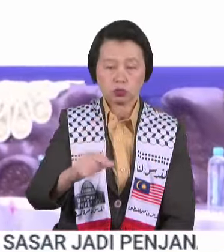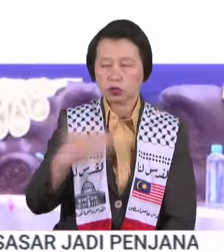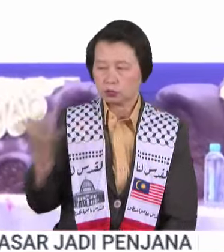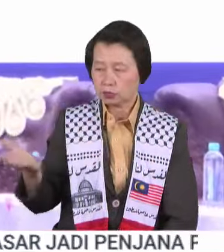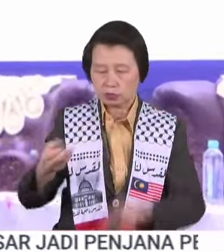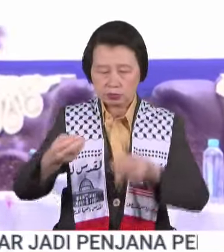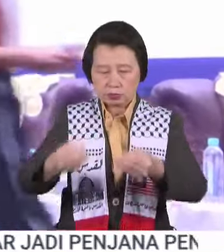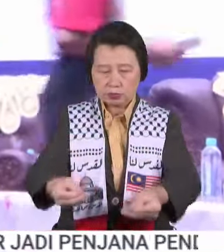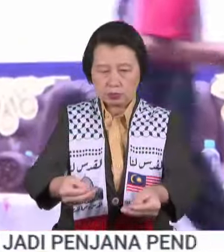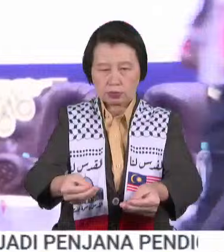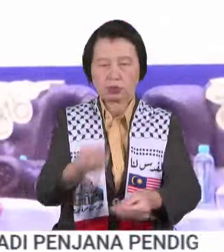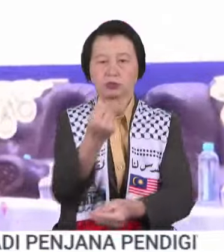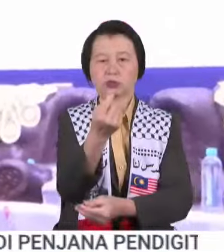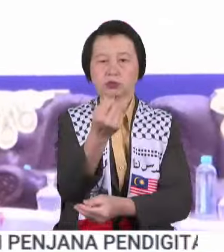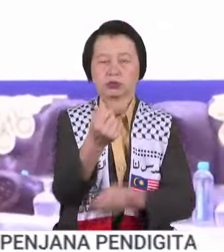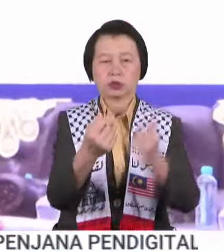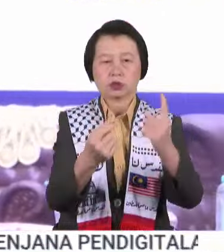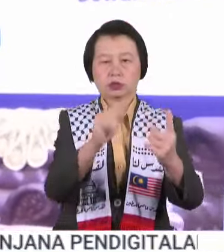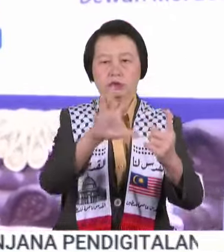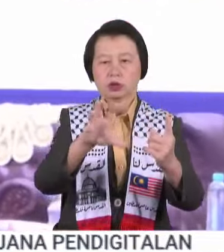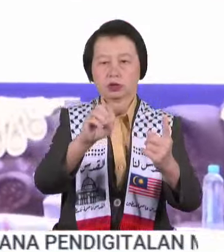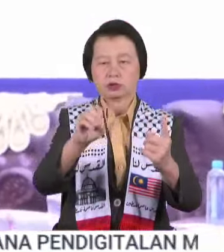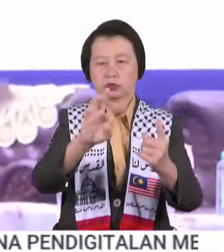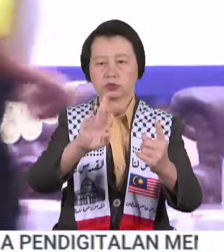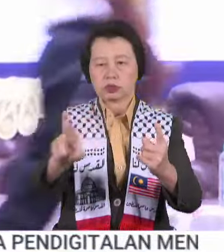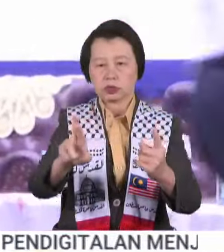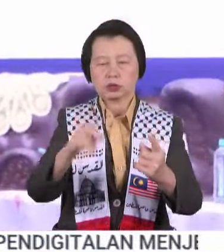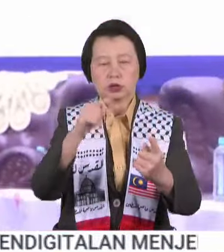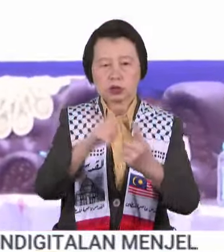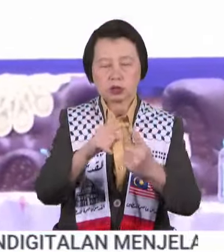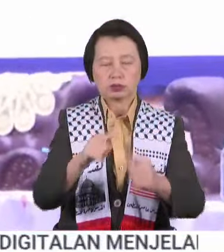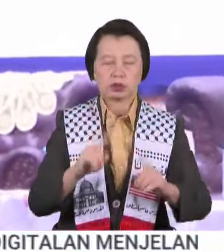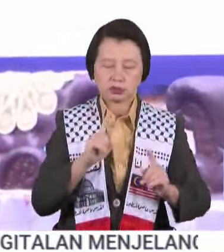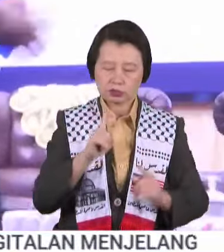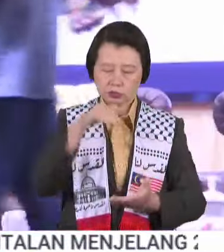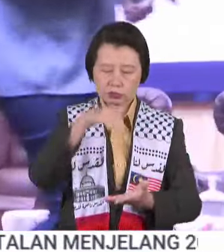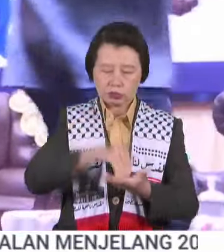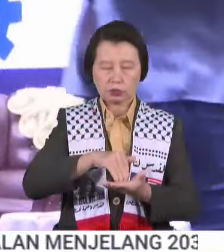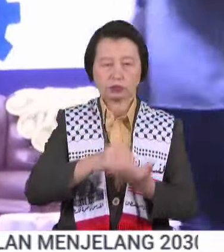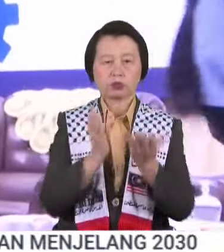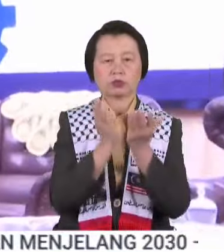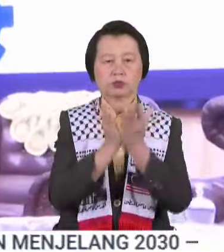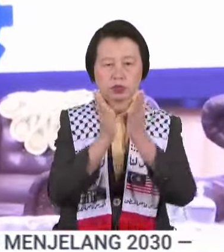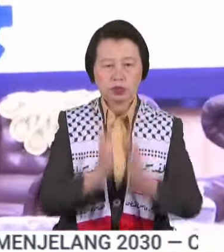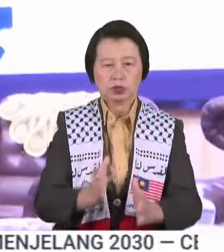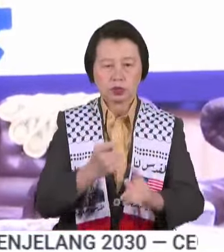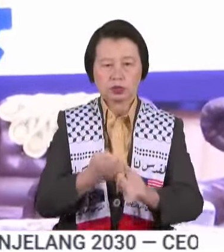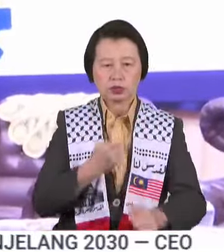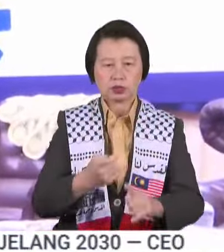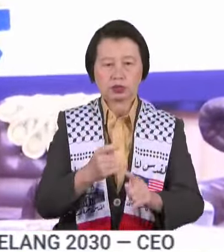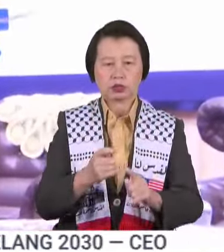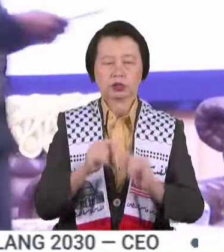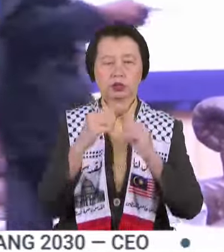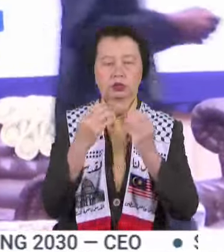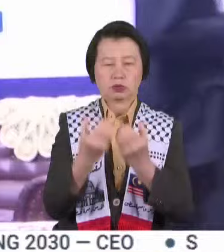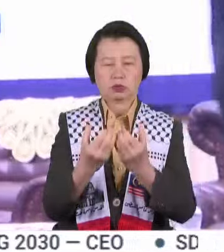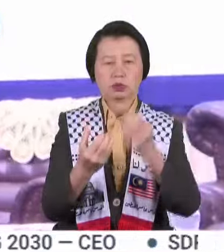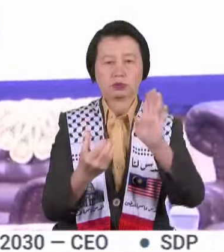beliau menyampaikan sumbangan bernilai RM150,000 kepada 1,000 pelajar daripada keluarga